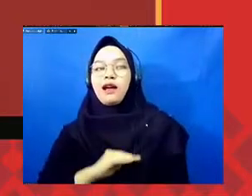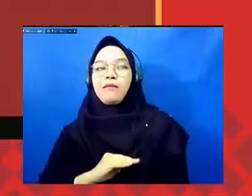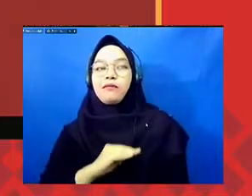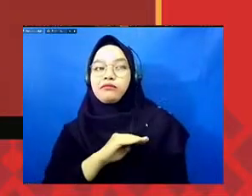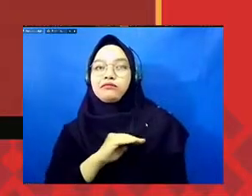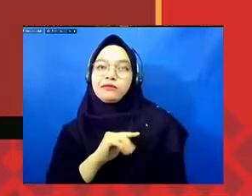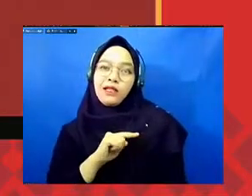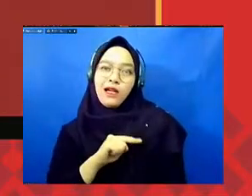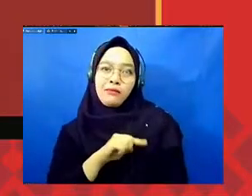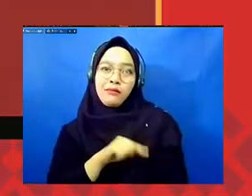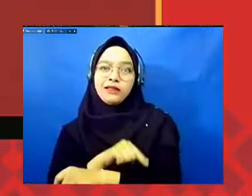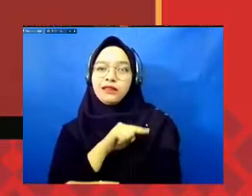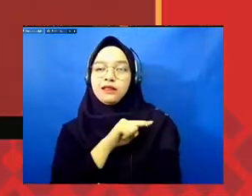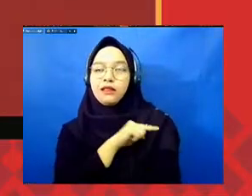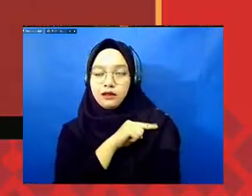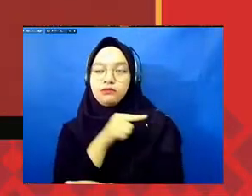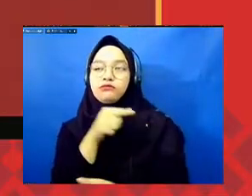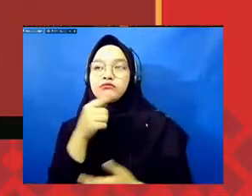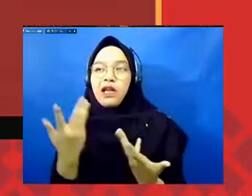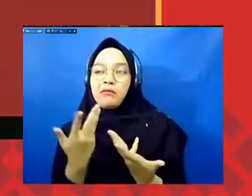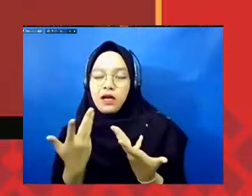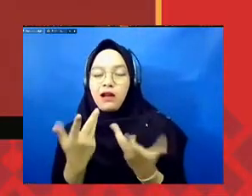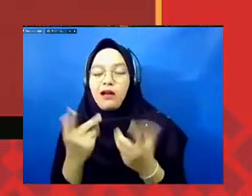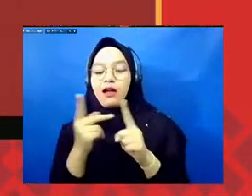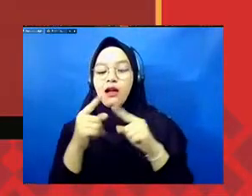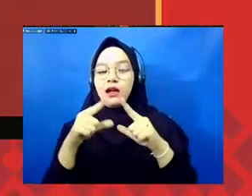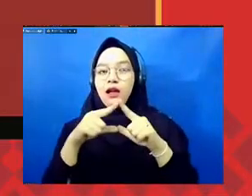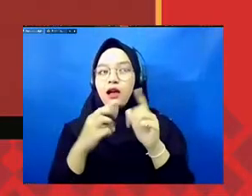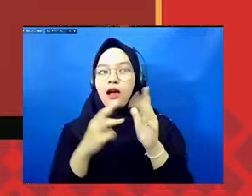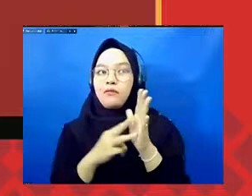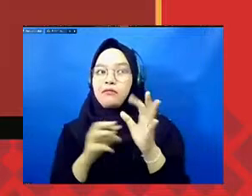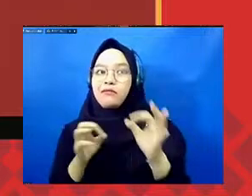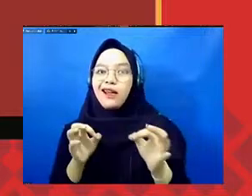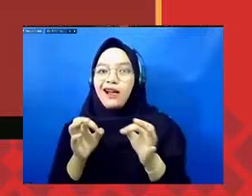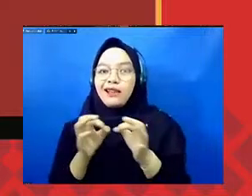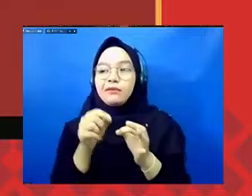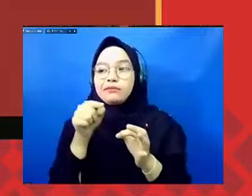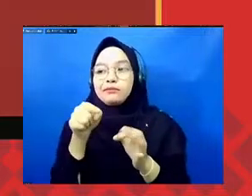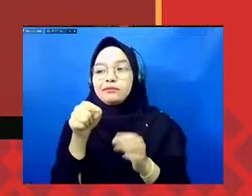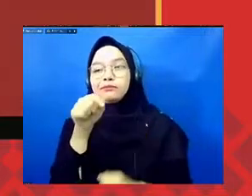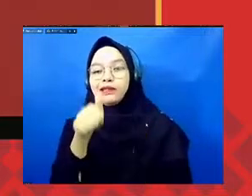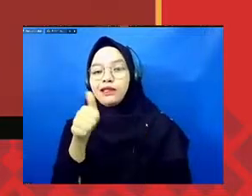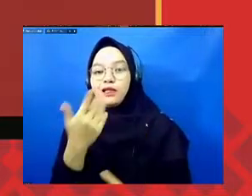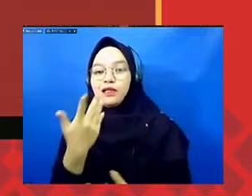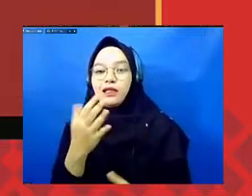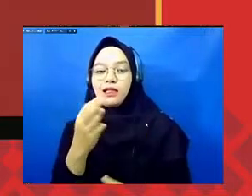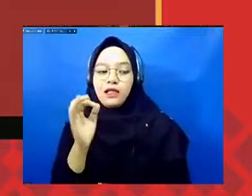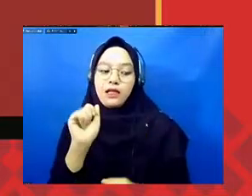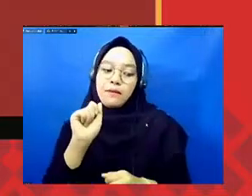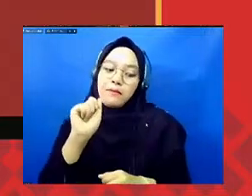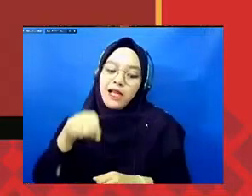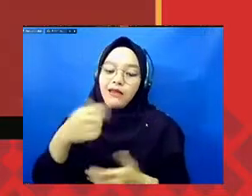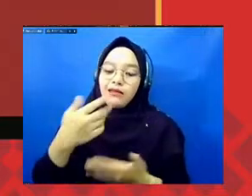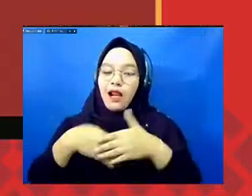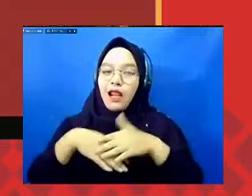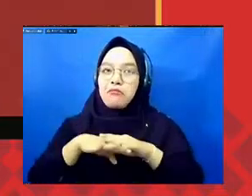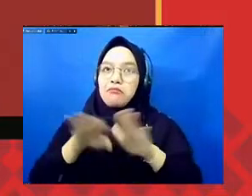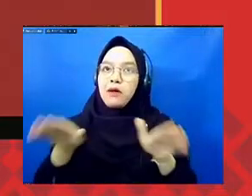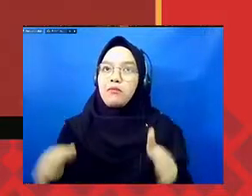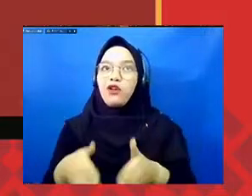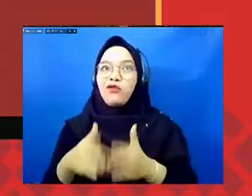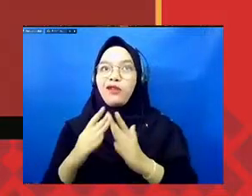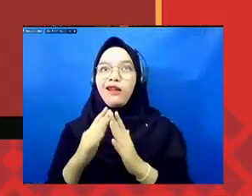rights approach itu bisa di-apply di dalam pembangunan di daerah atau di kota.